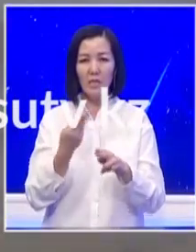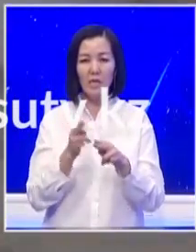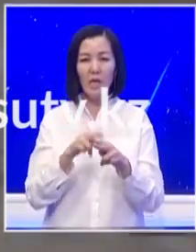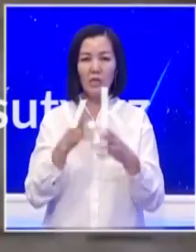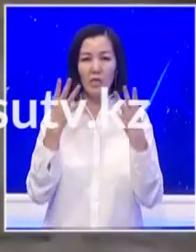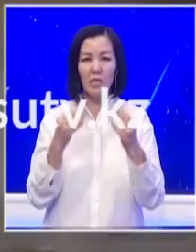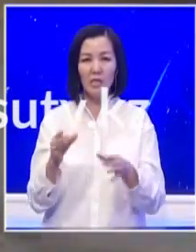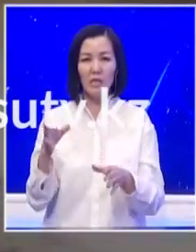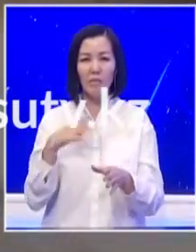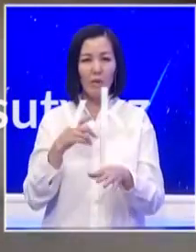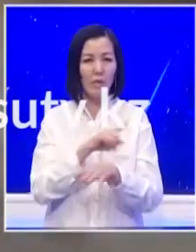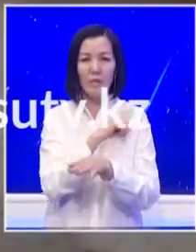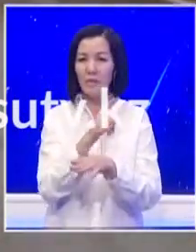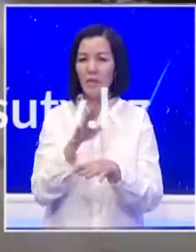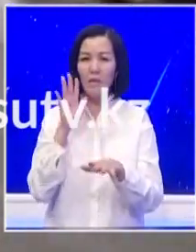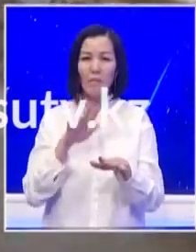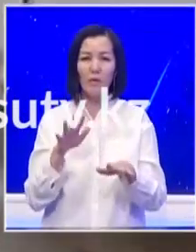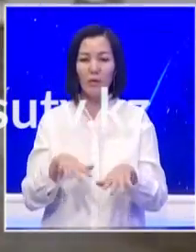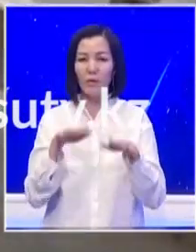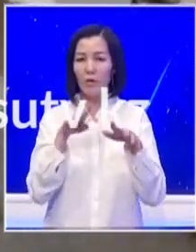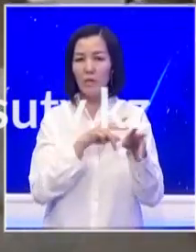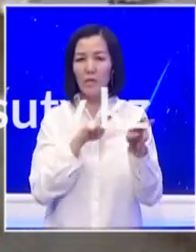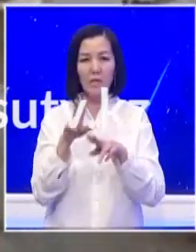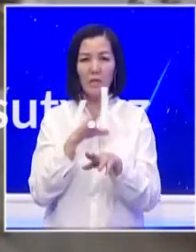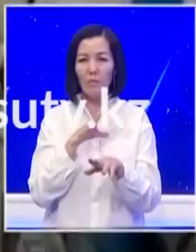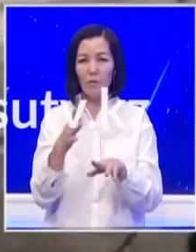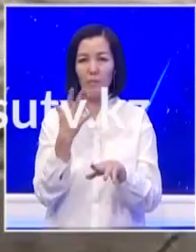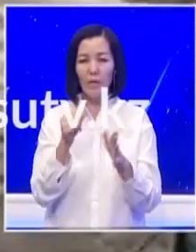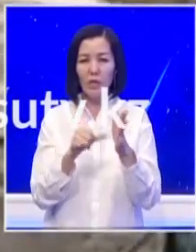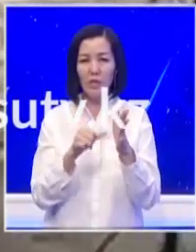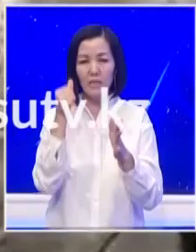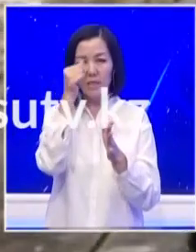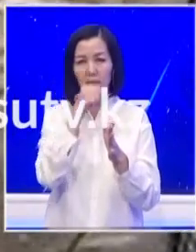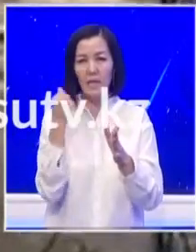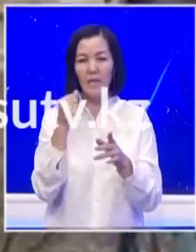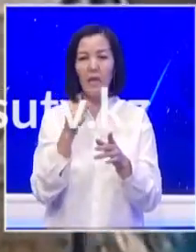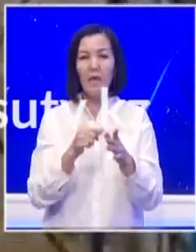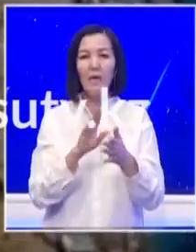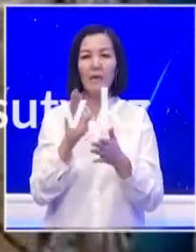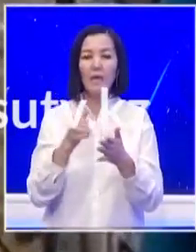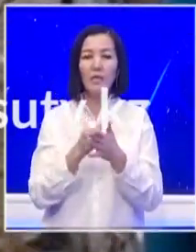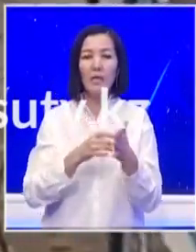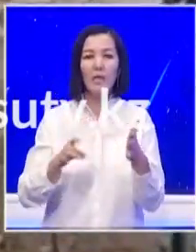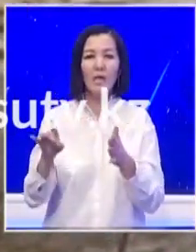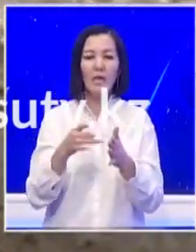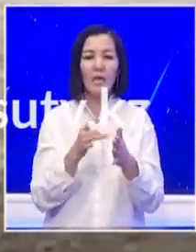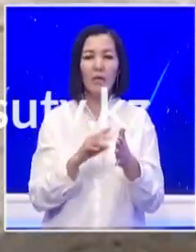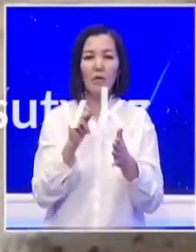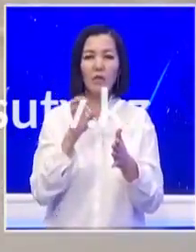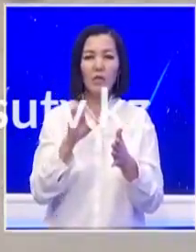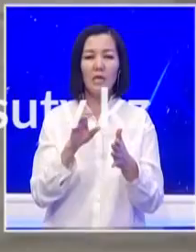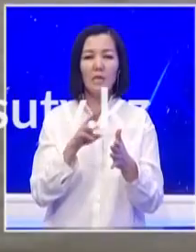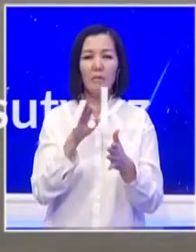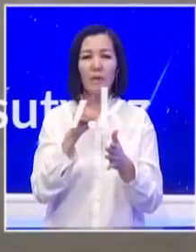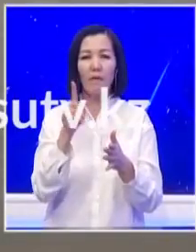местных жителей, такого сильного потока воды не наблюдалось уже 5-6 лет. По словам начальника районного отдела ЧС Марата